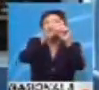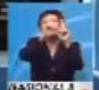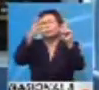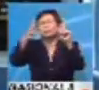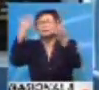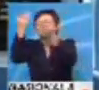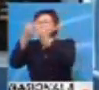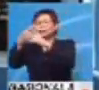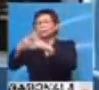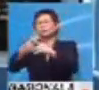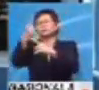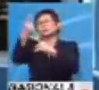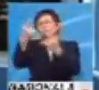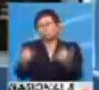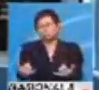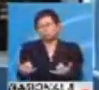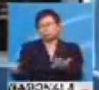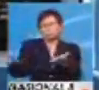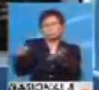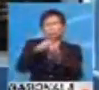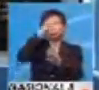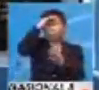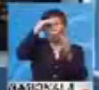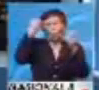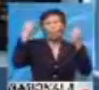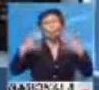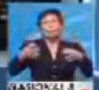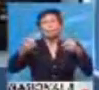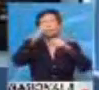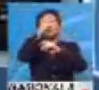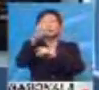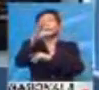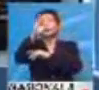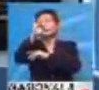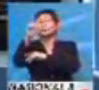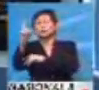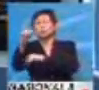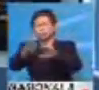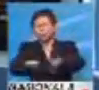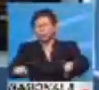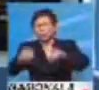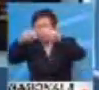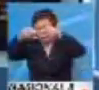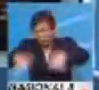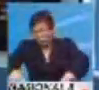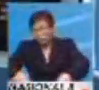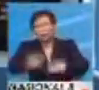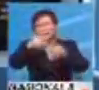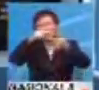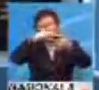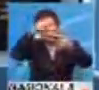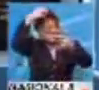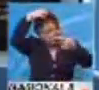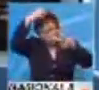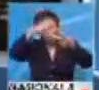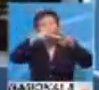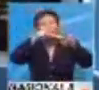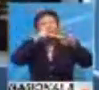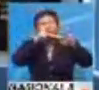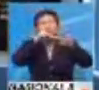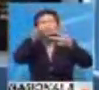Januari tahun ini Johar mencatatkan case tertinggi dengan kehilangan 681 kanak-kanak diikuti selango dan Kedah